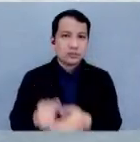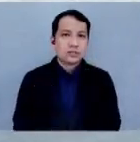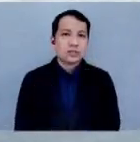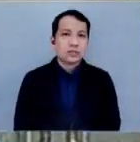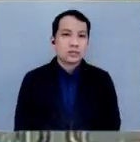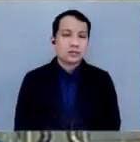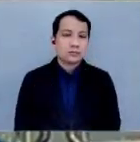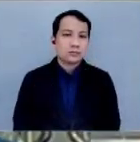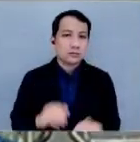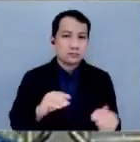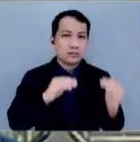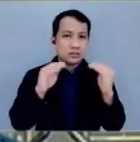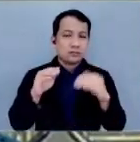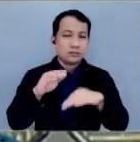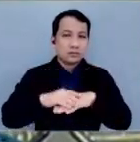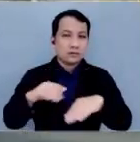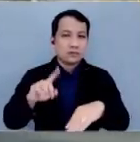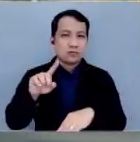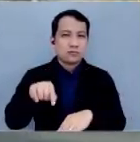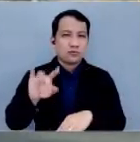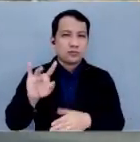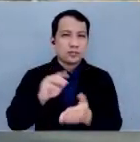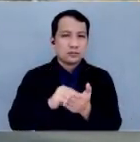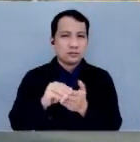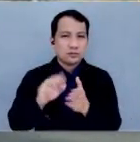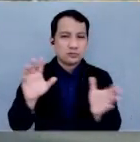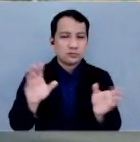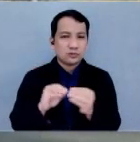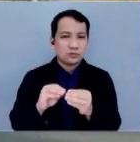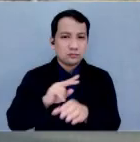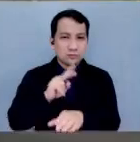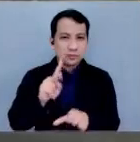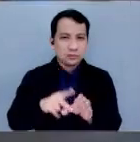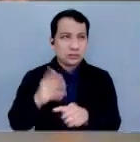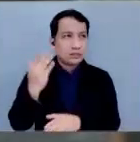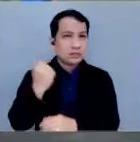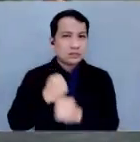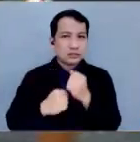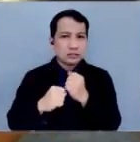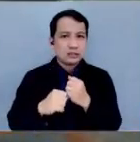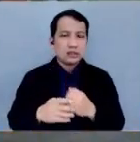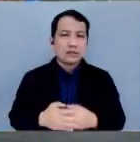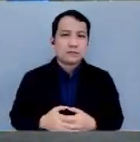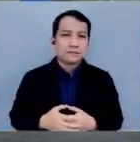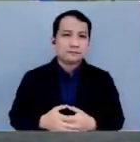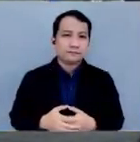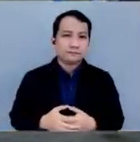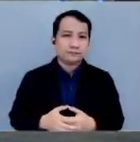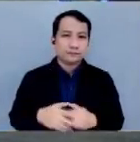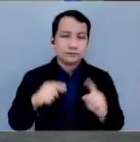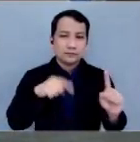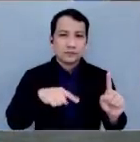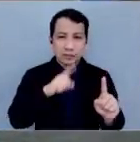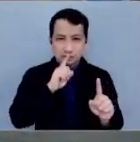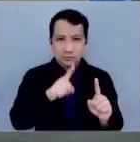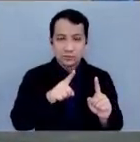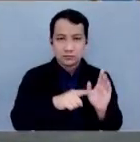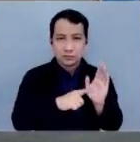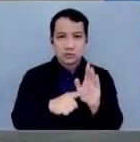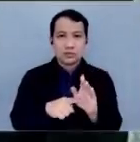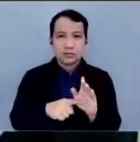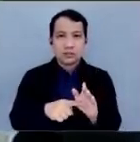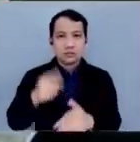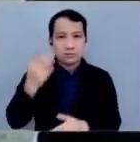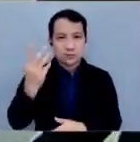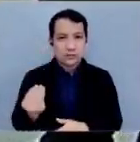yan kumpara sa higit 1.8 milyon na pasahero noong nakaraang taon. Isa sa mga tiyak na dadagsain ang Batangas Port